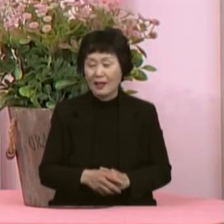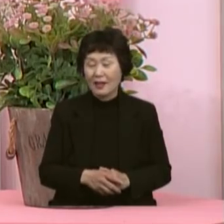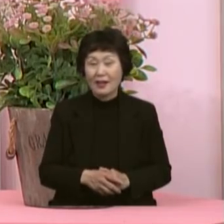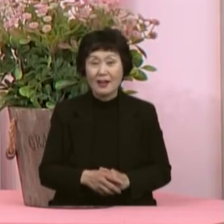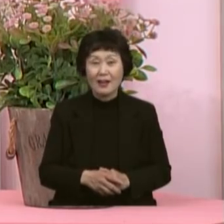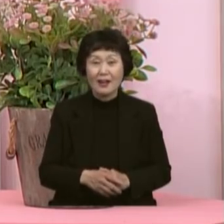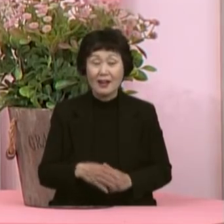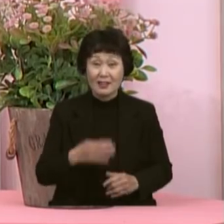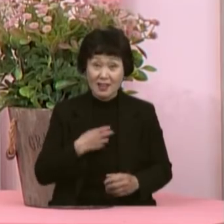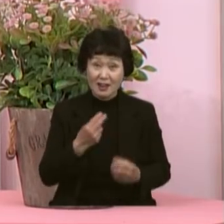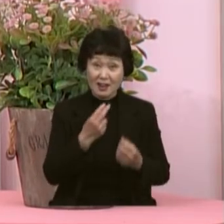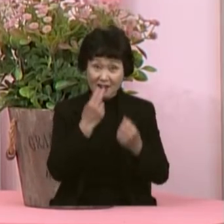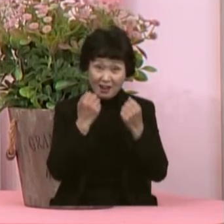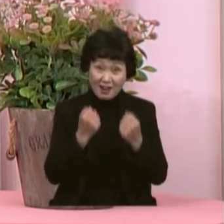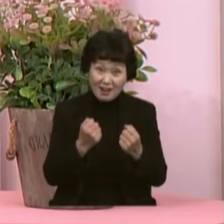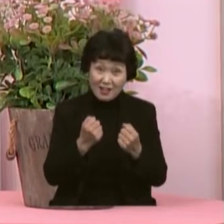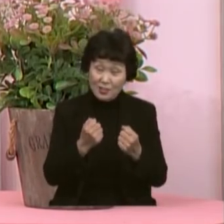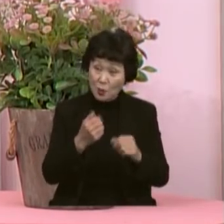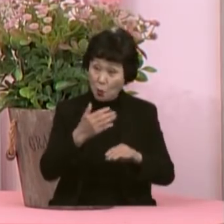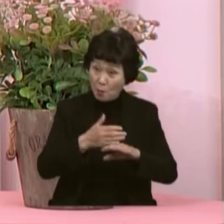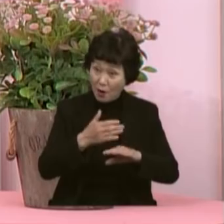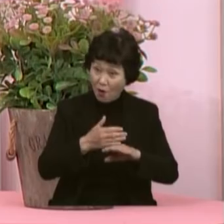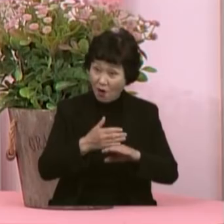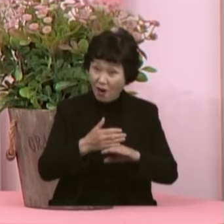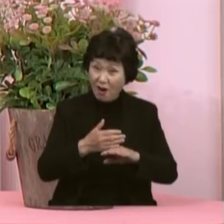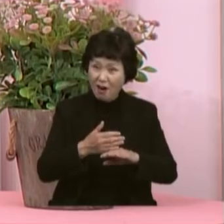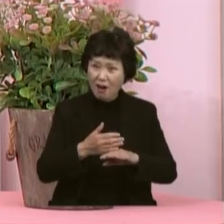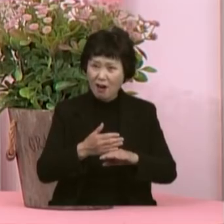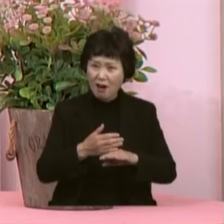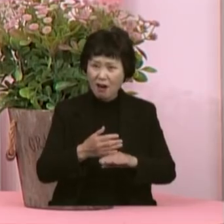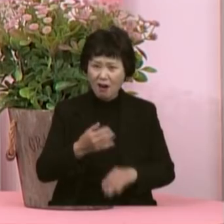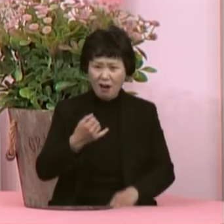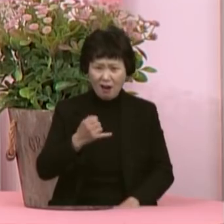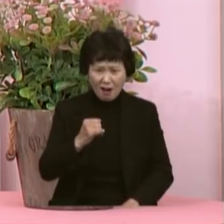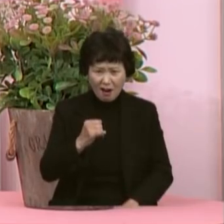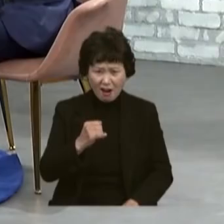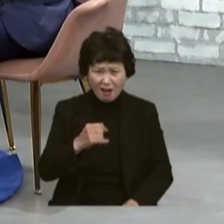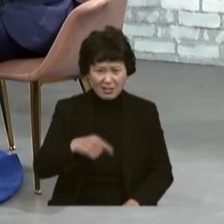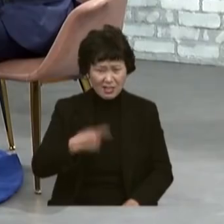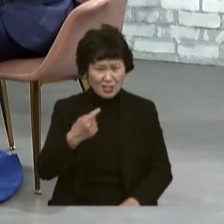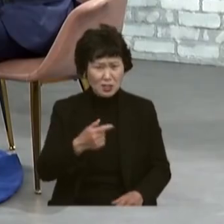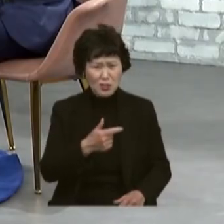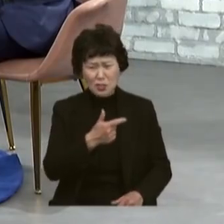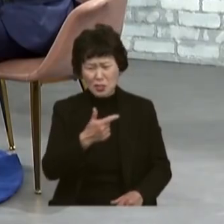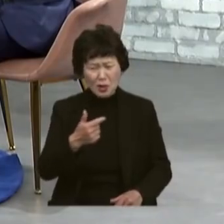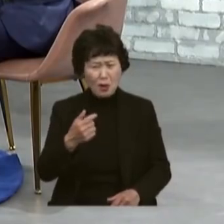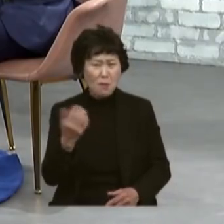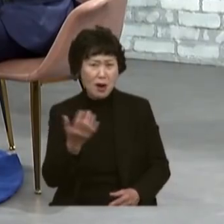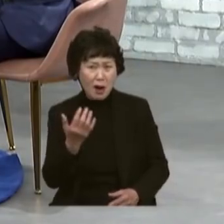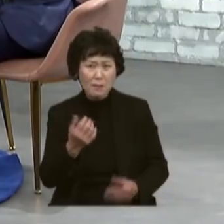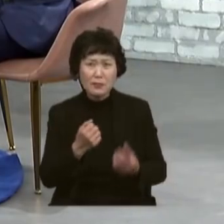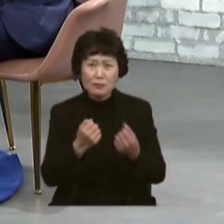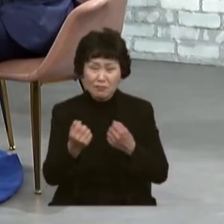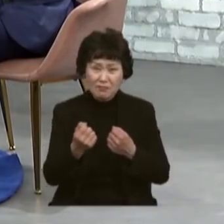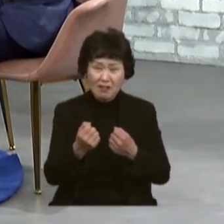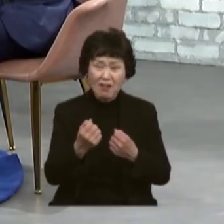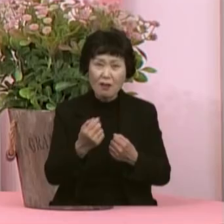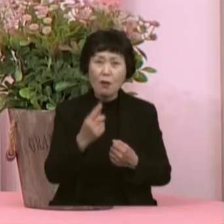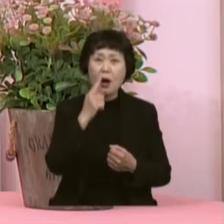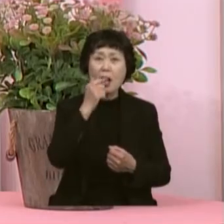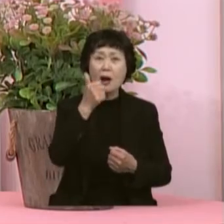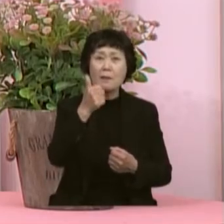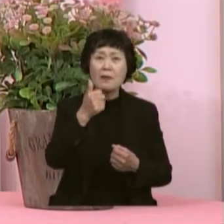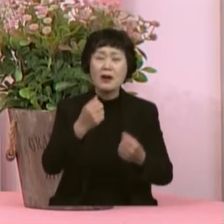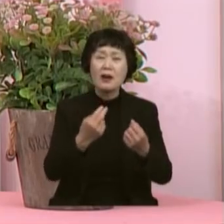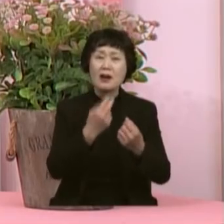내가 살아 있어줘서 고맙다고. 지는 미치도록 아팠는데. 그래서 제가 이번에 미국에 들어가서 우리 딸한테 맨날 그랬어요.